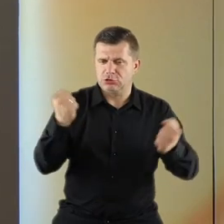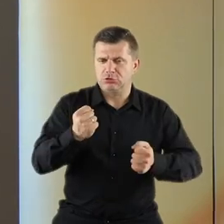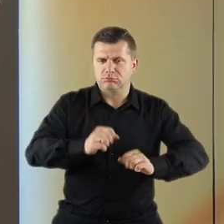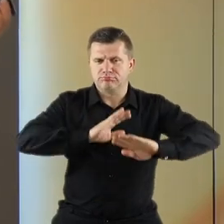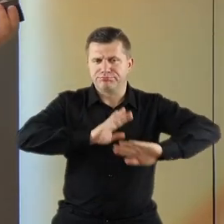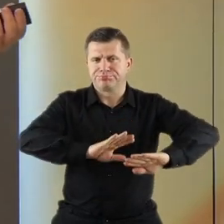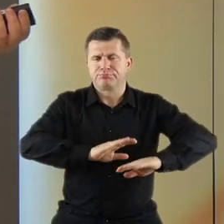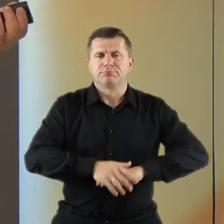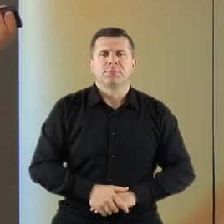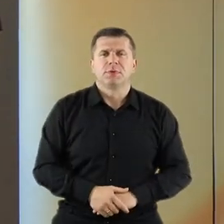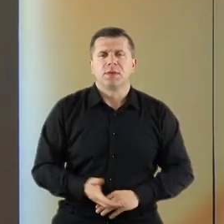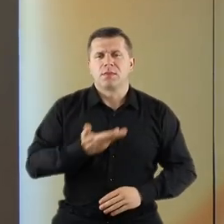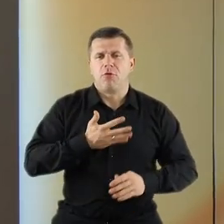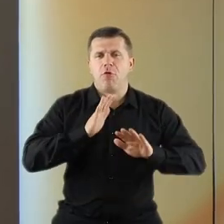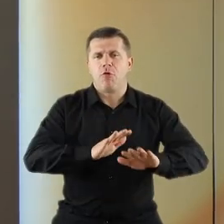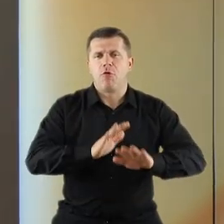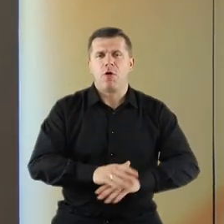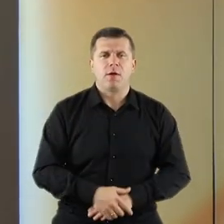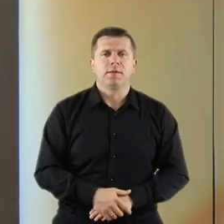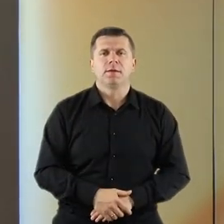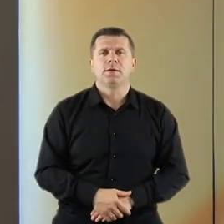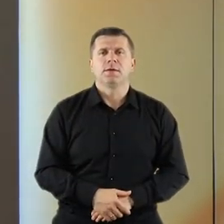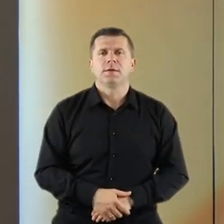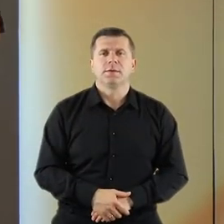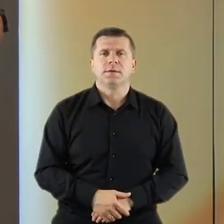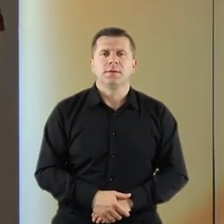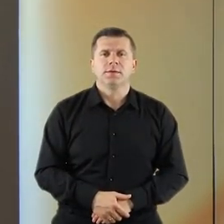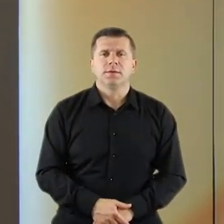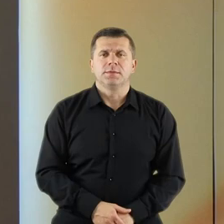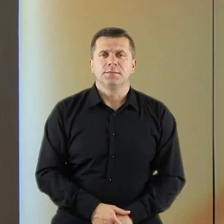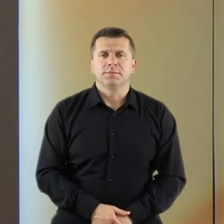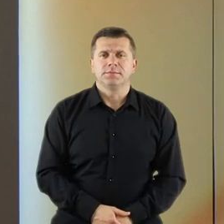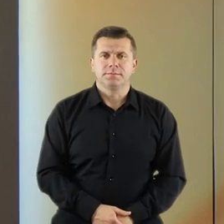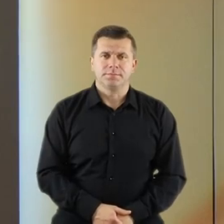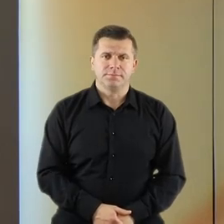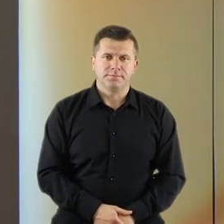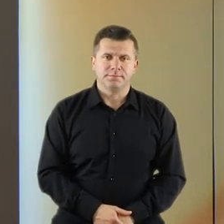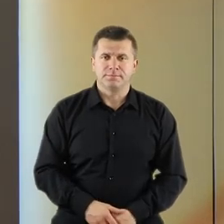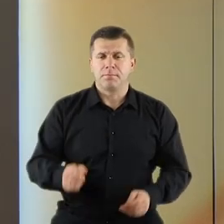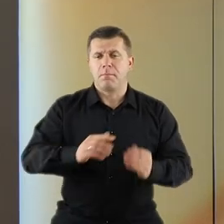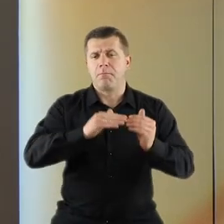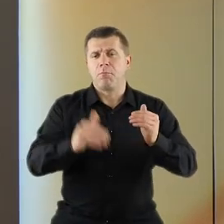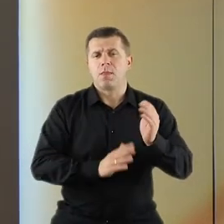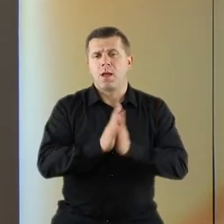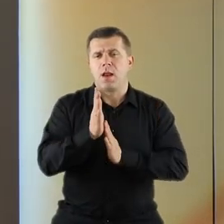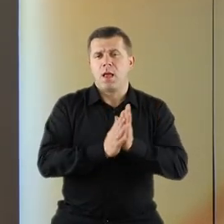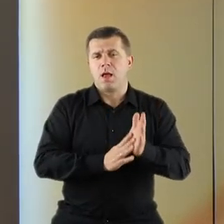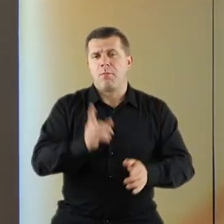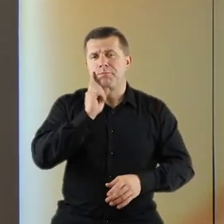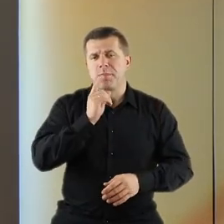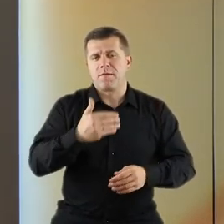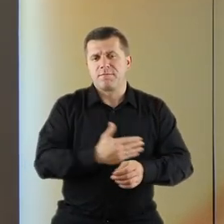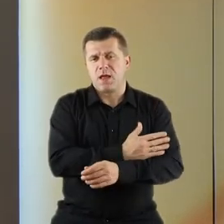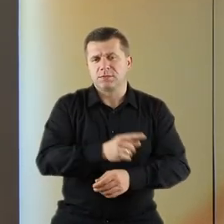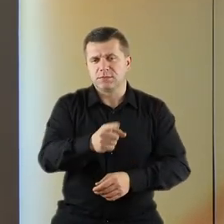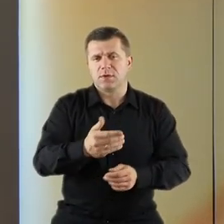apotropaiczny ochronny Wojciech i tutaj mamy w Podlasiu jedzie raz pan młody na wesela matka chleb